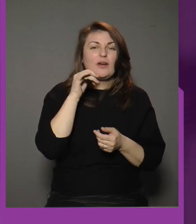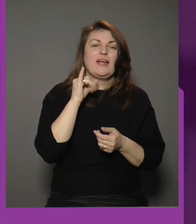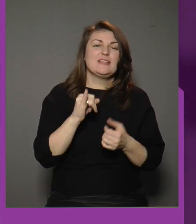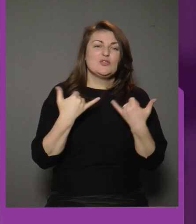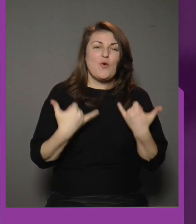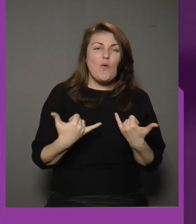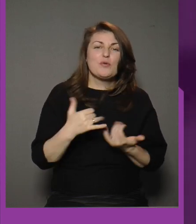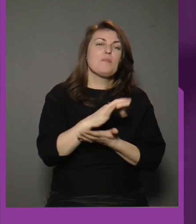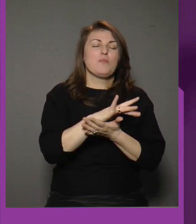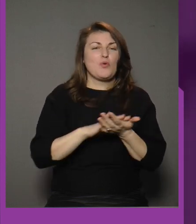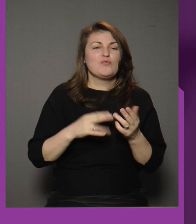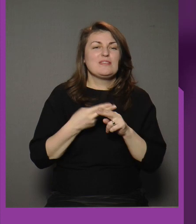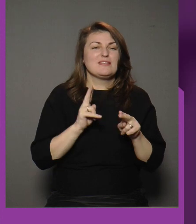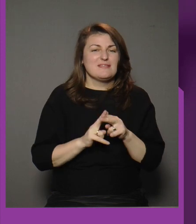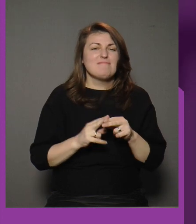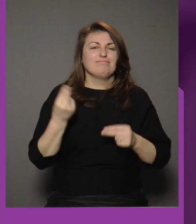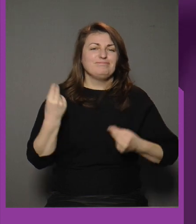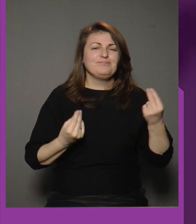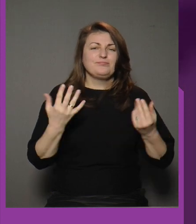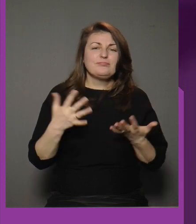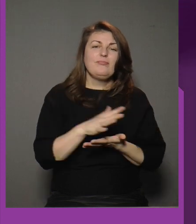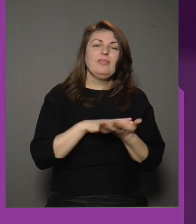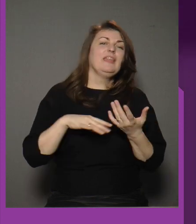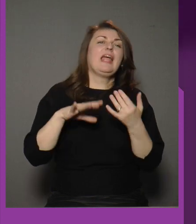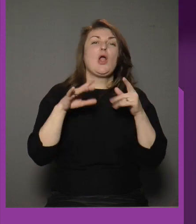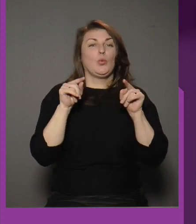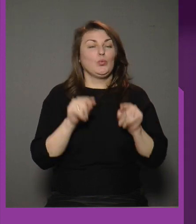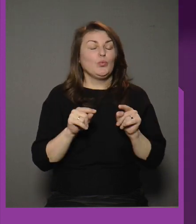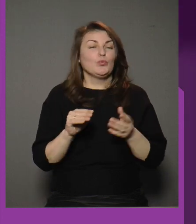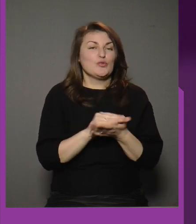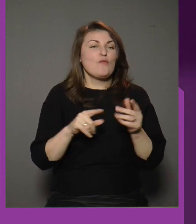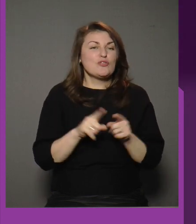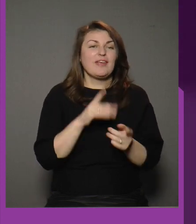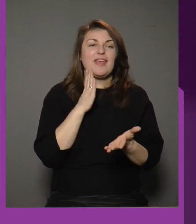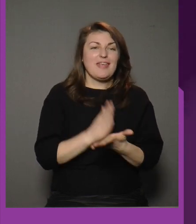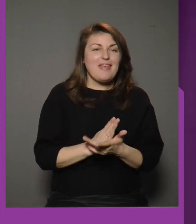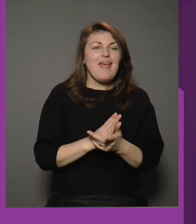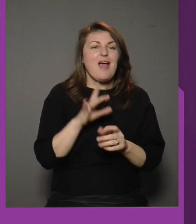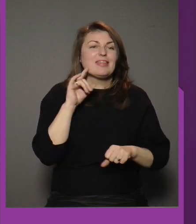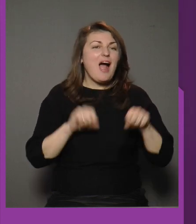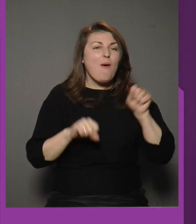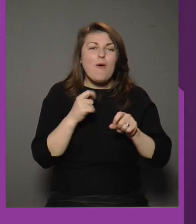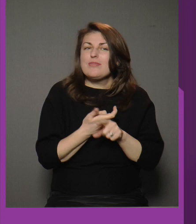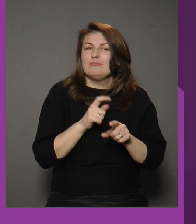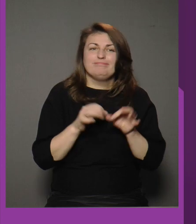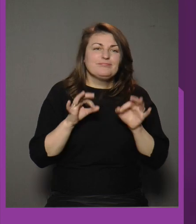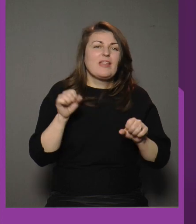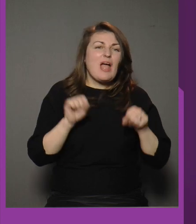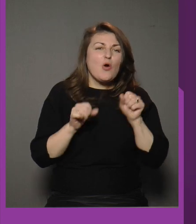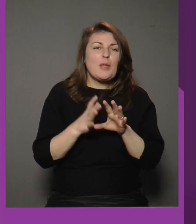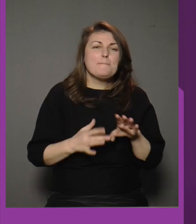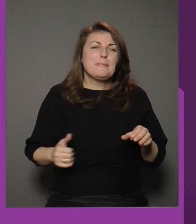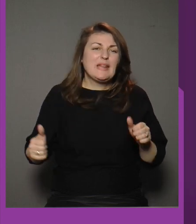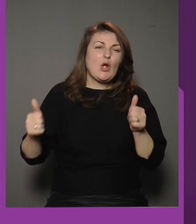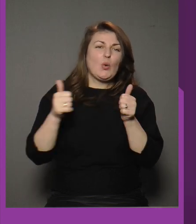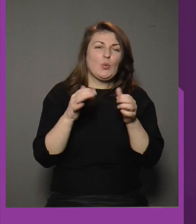сьогодні продовжуються ці баталії. І, власне, тут, знову ж таки, є нагода, і дуже слушна нагода, підключити